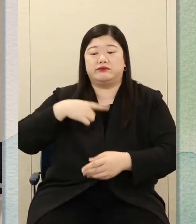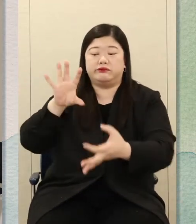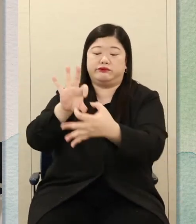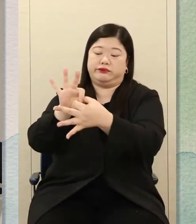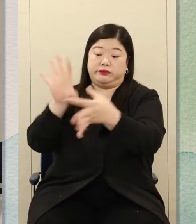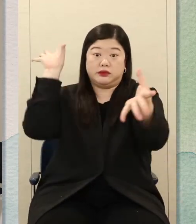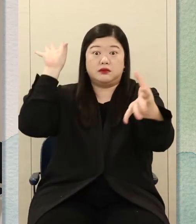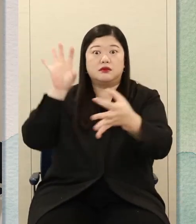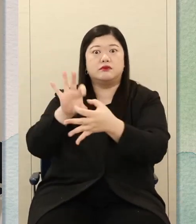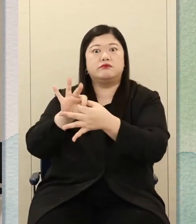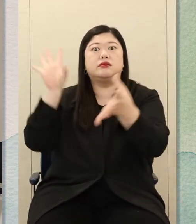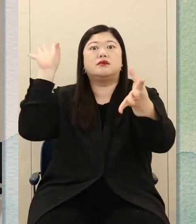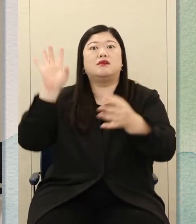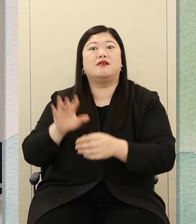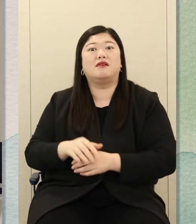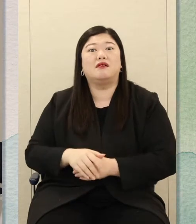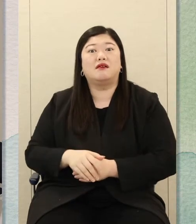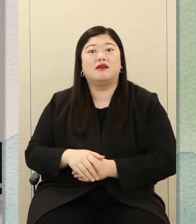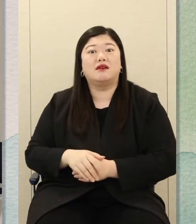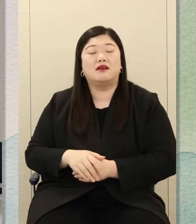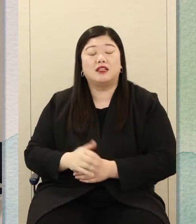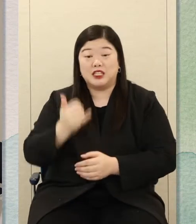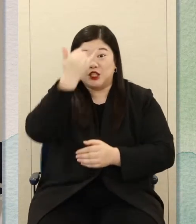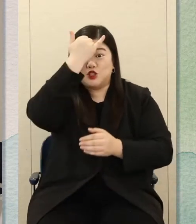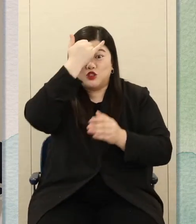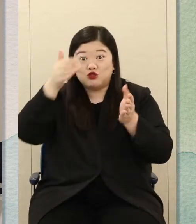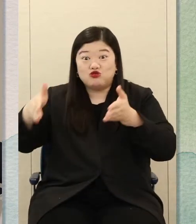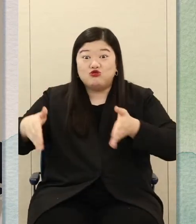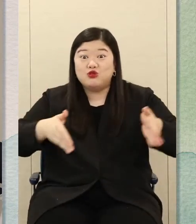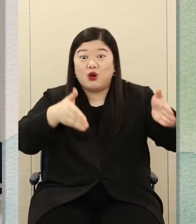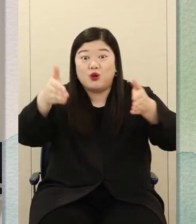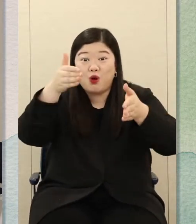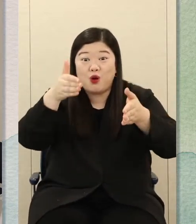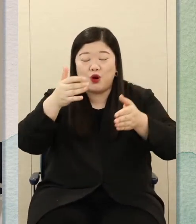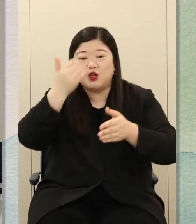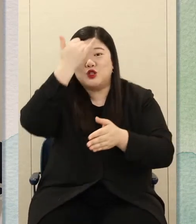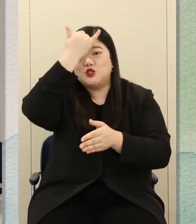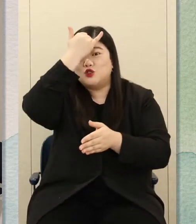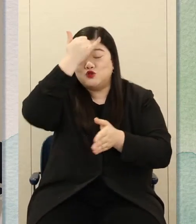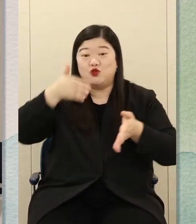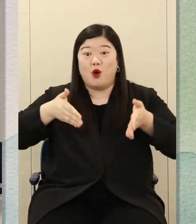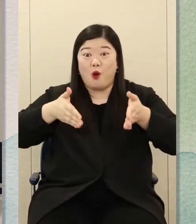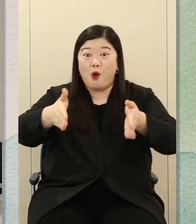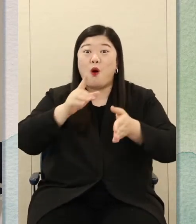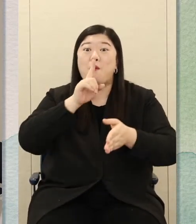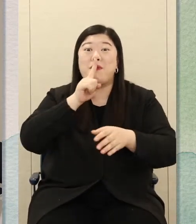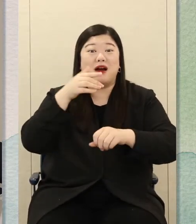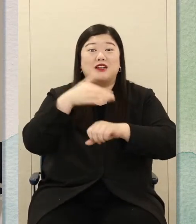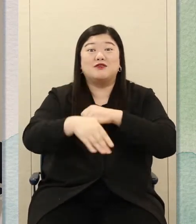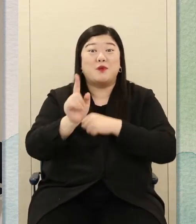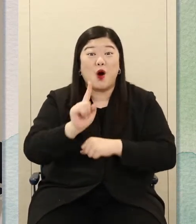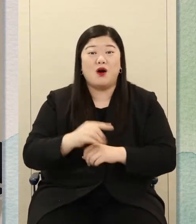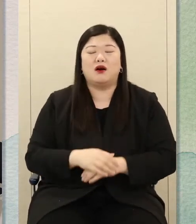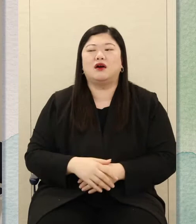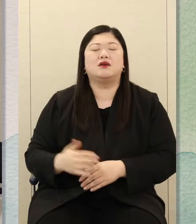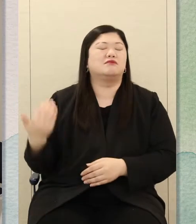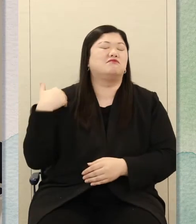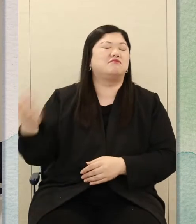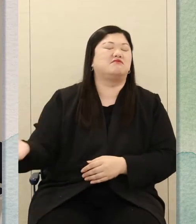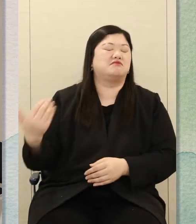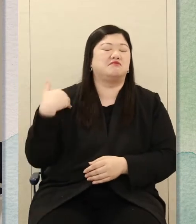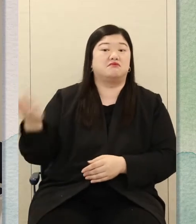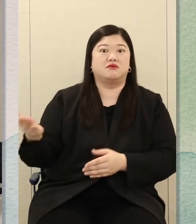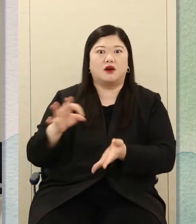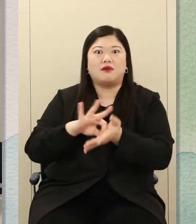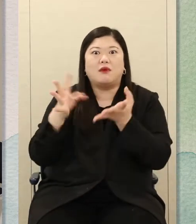충청도 사람들은 냅둬유 하면은 모든 얘기를 안 해요. 그다음부터는 어쨌든 간에 제가 충청도 사람이라 얘기할